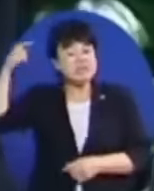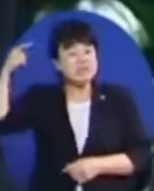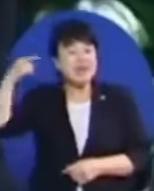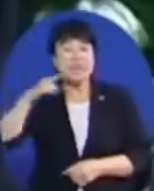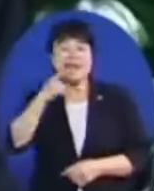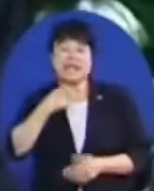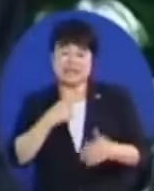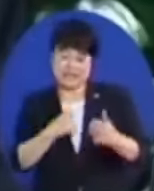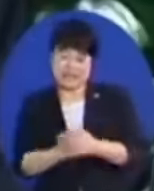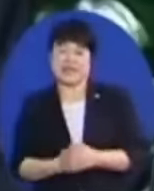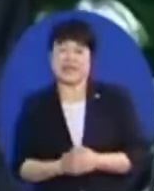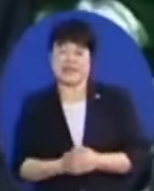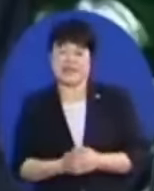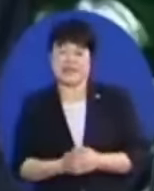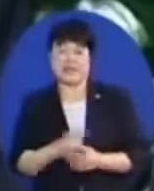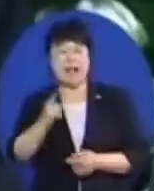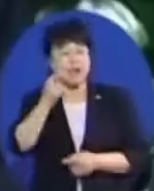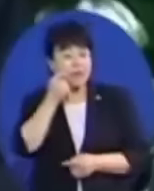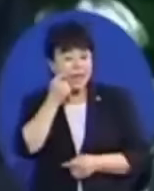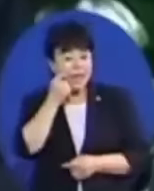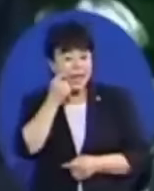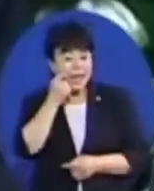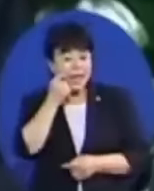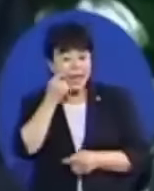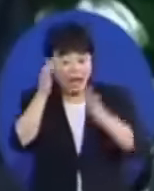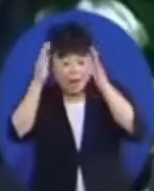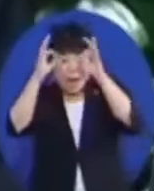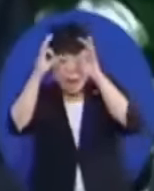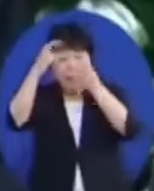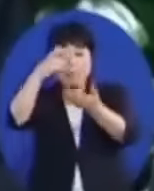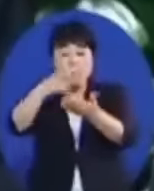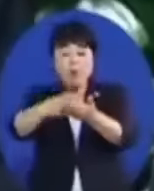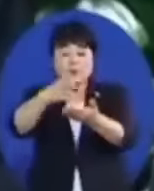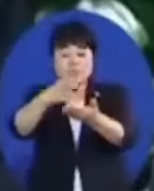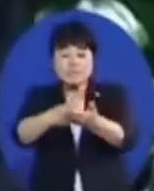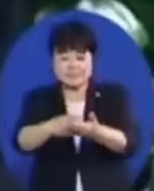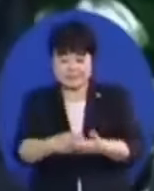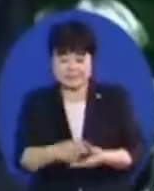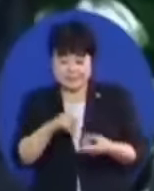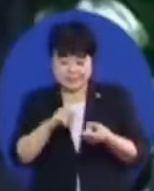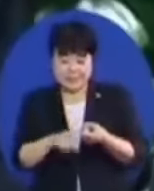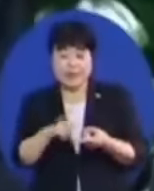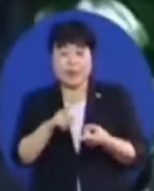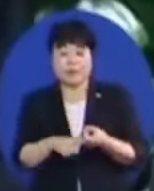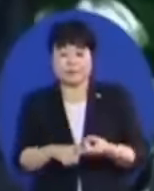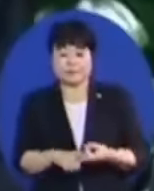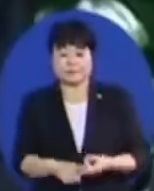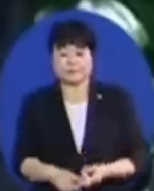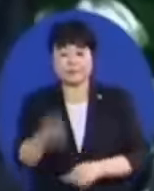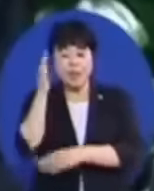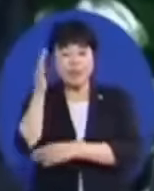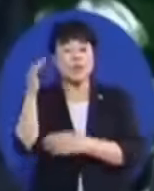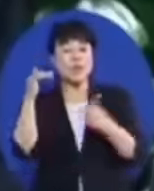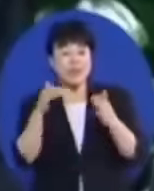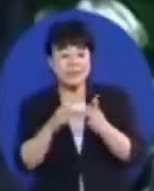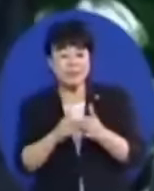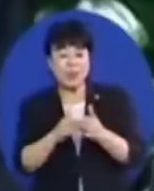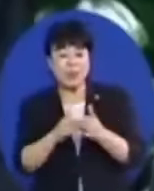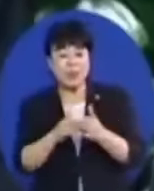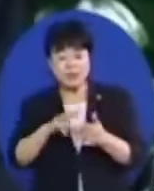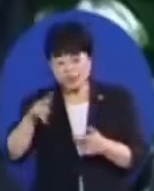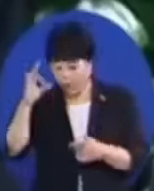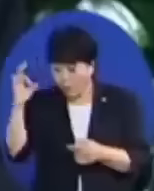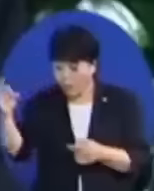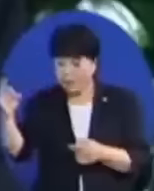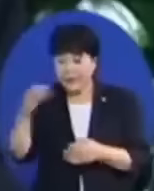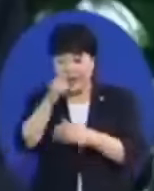테니까 돌았다고 할 테니까. 그러나 바라봄의 법칙을 가지고 늘 바라본 게 제가 이제 목회를 마치고 뒤를